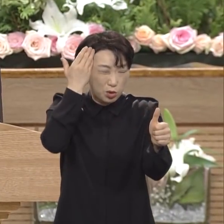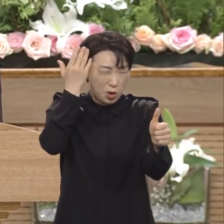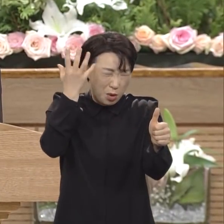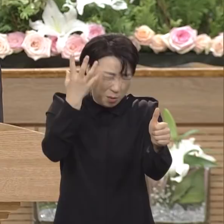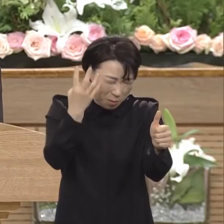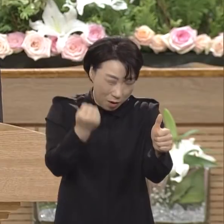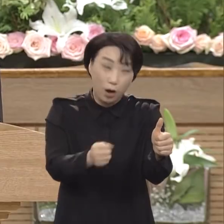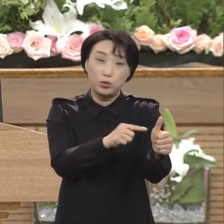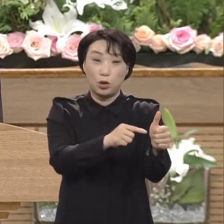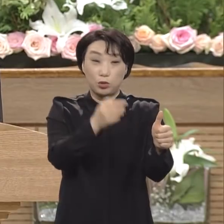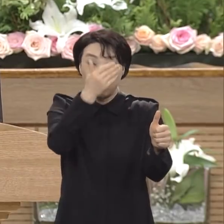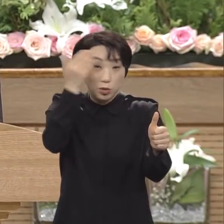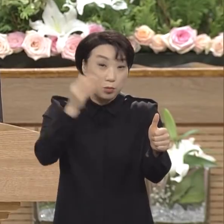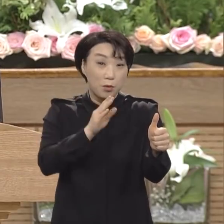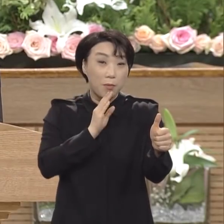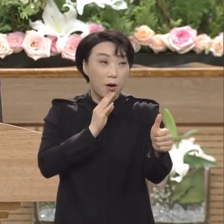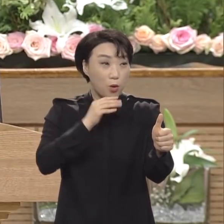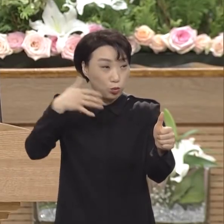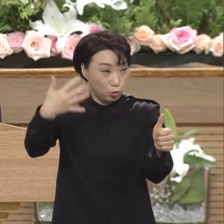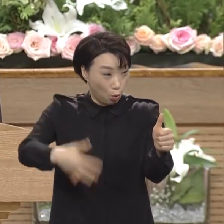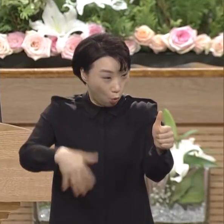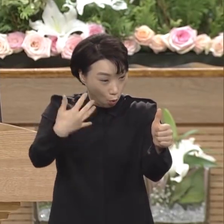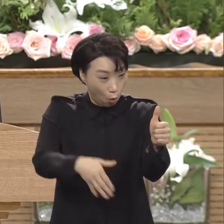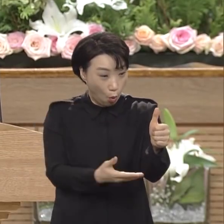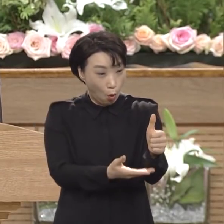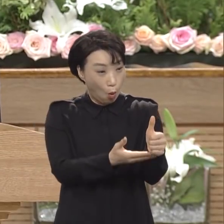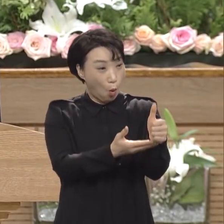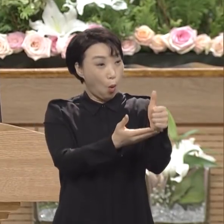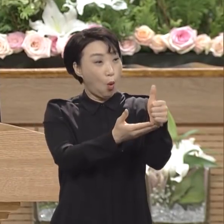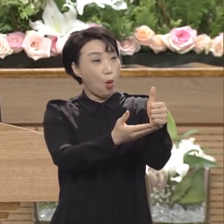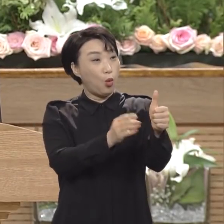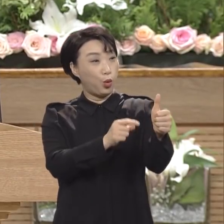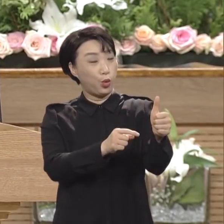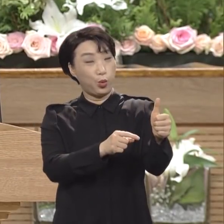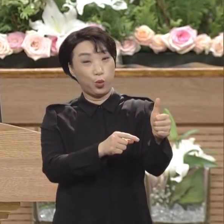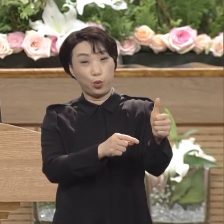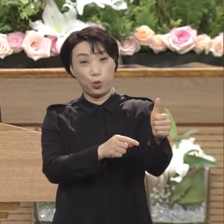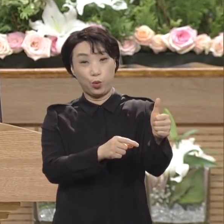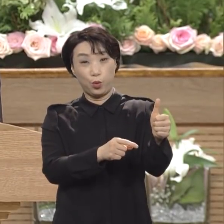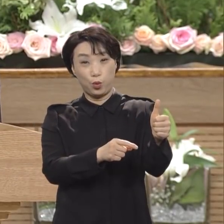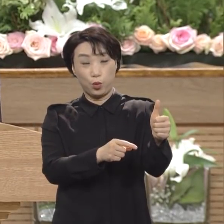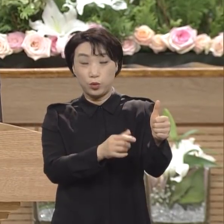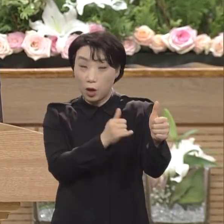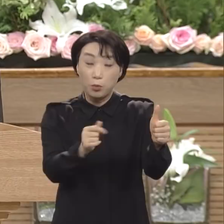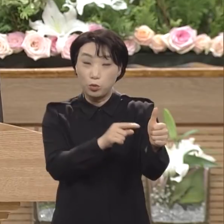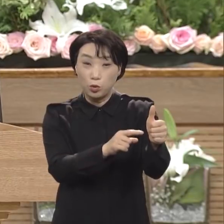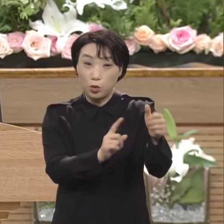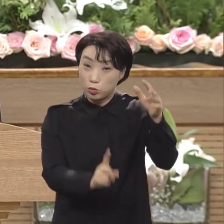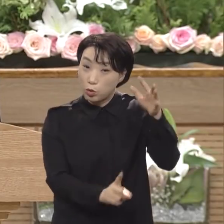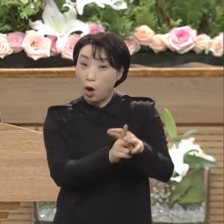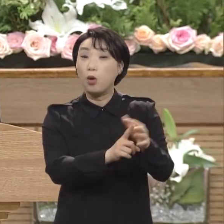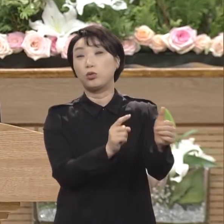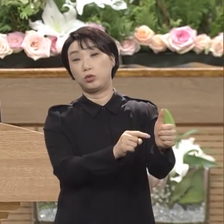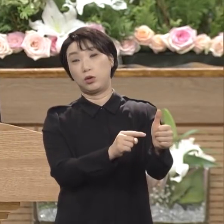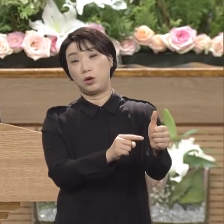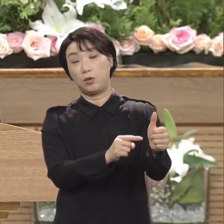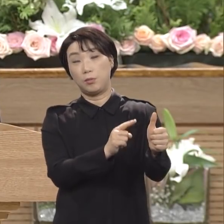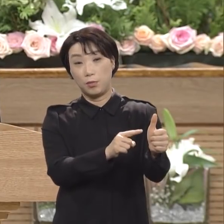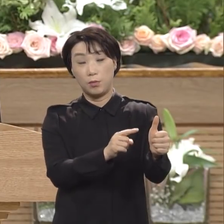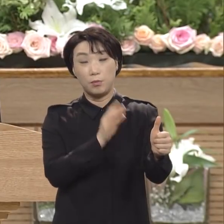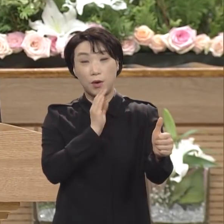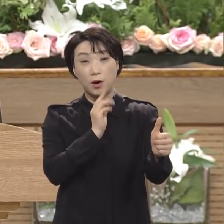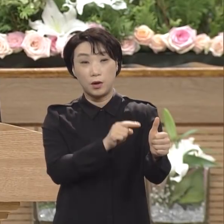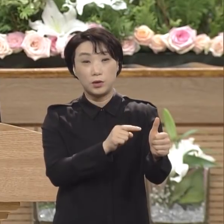아주 젊은이가 대단히 추출한 사람이요. 탁월한 사람이요.